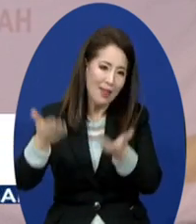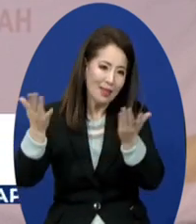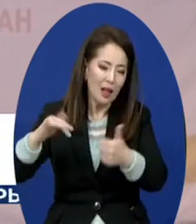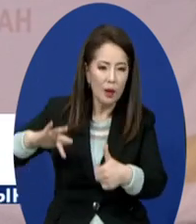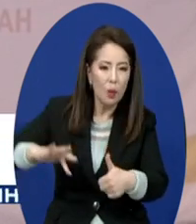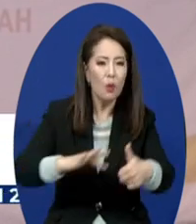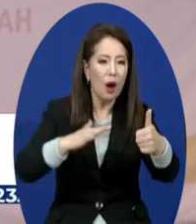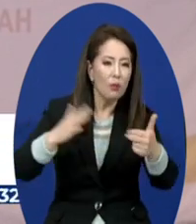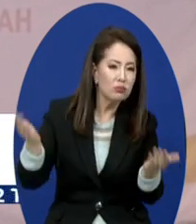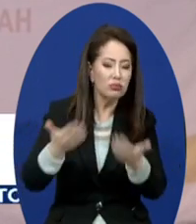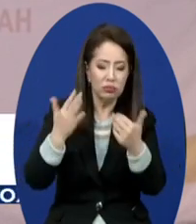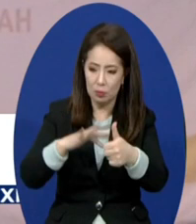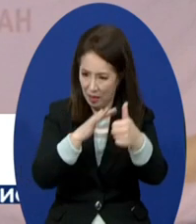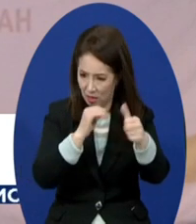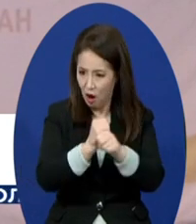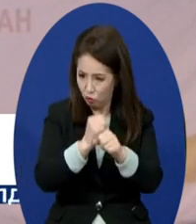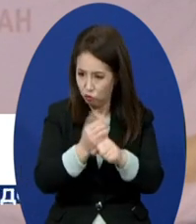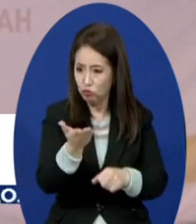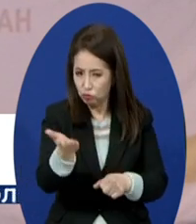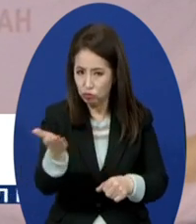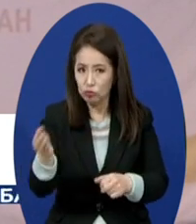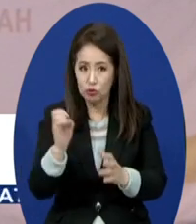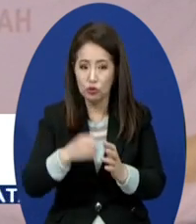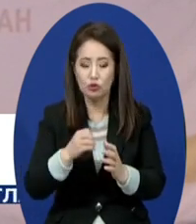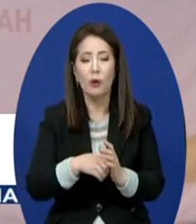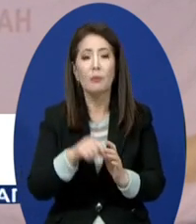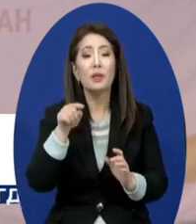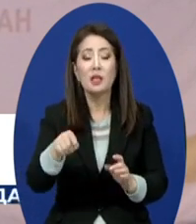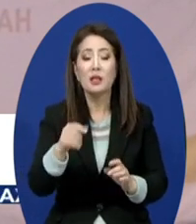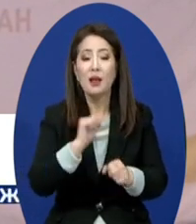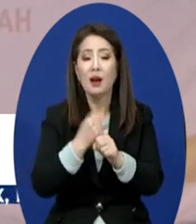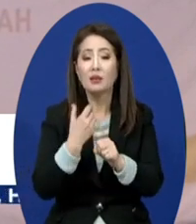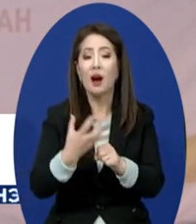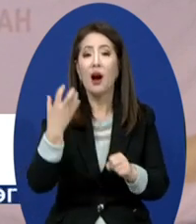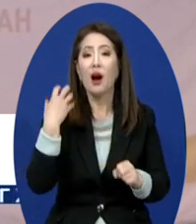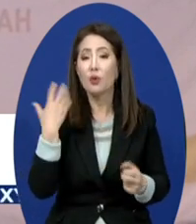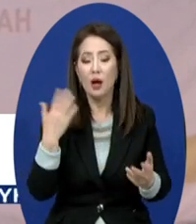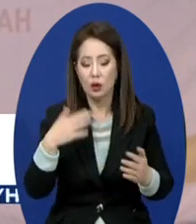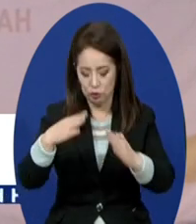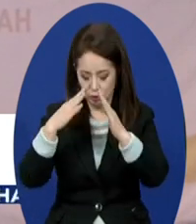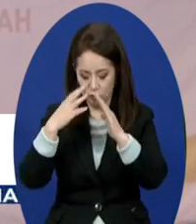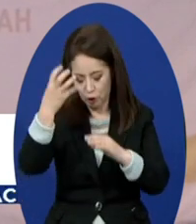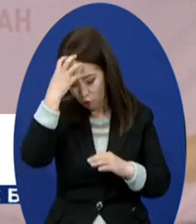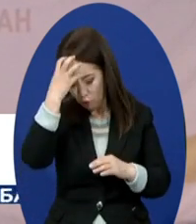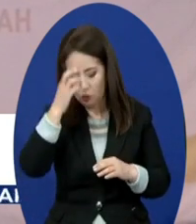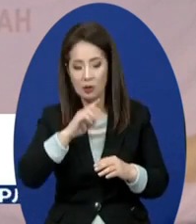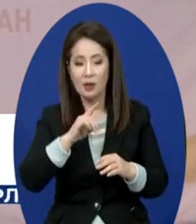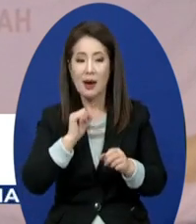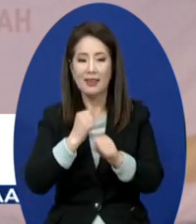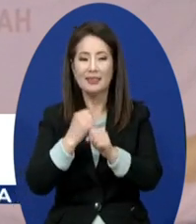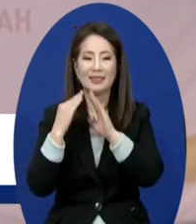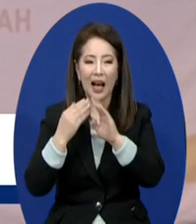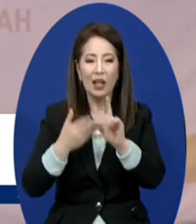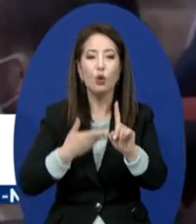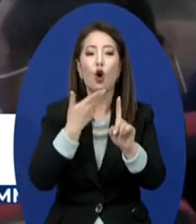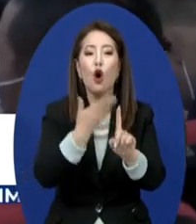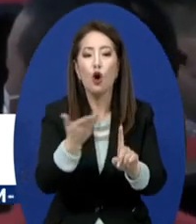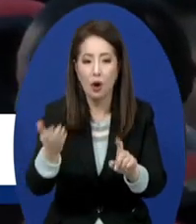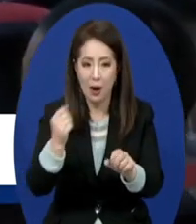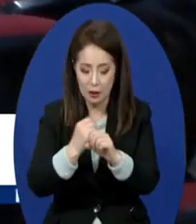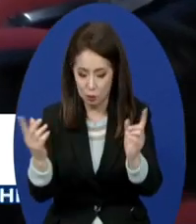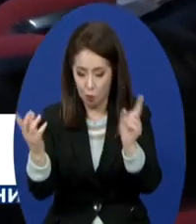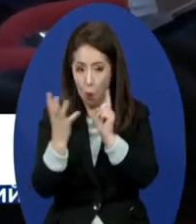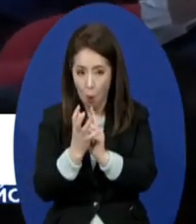ёстой. Үүрэгтэй ийм үүрэг даалгаврыг та бүхэн төлөс байсагч өнөөдрийн хэсгэн болж